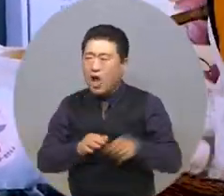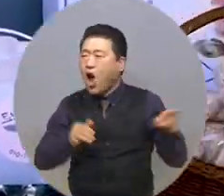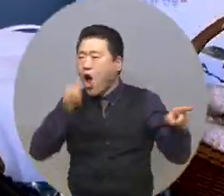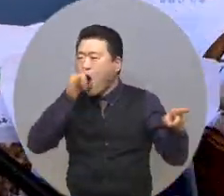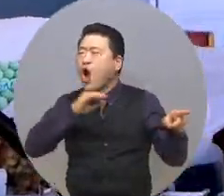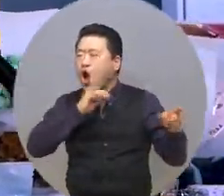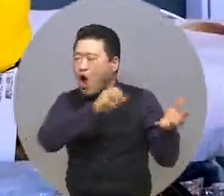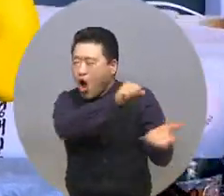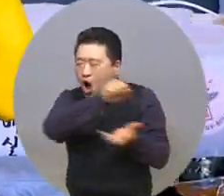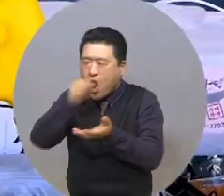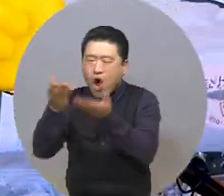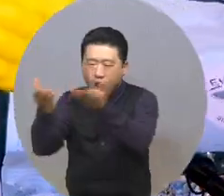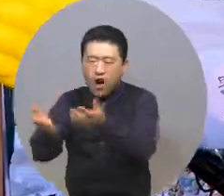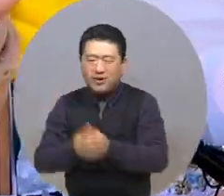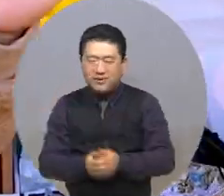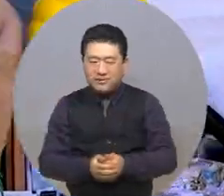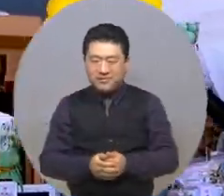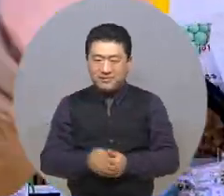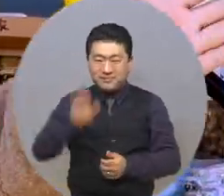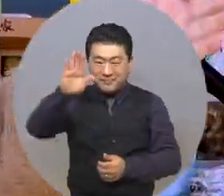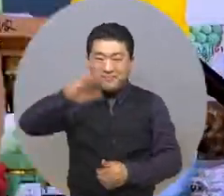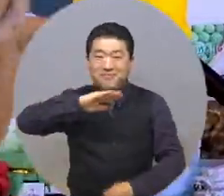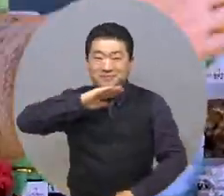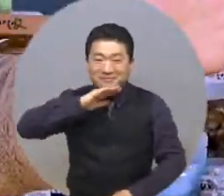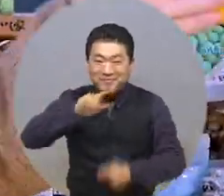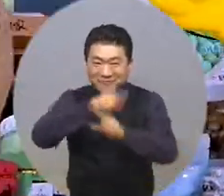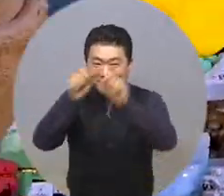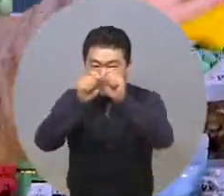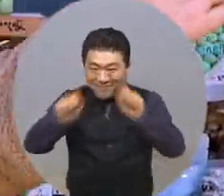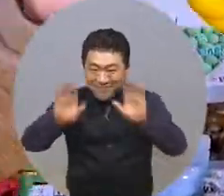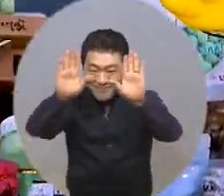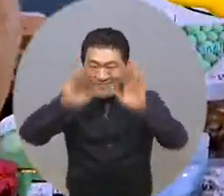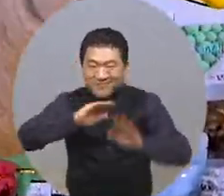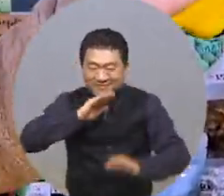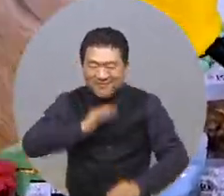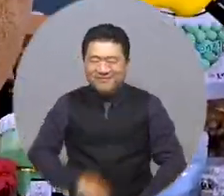갖고 올게. 오. 플레이.